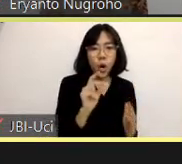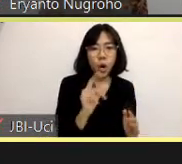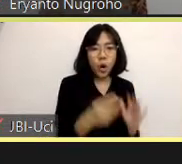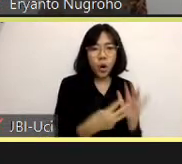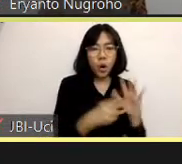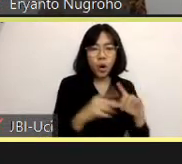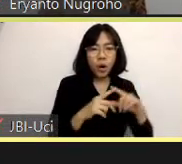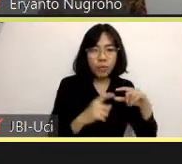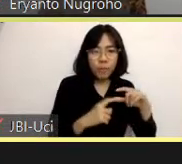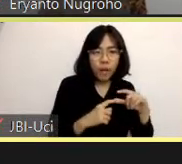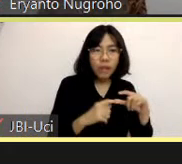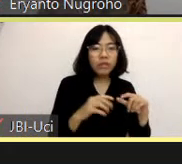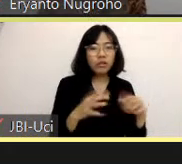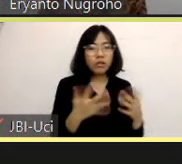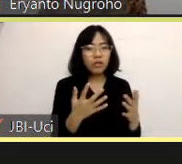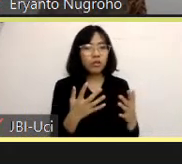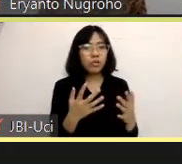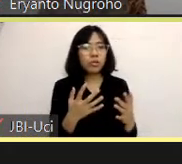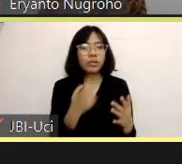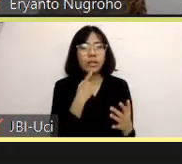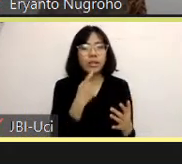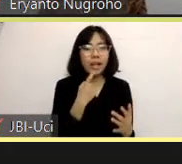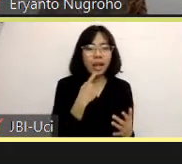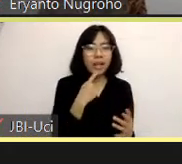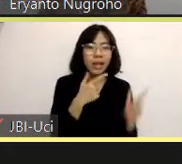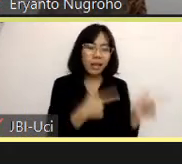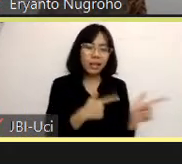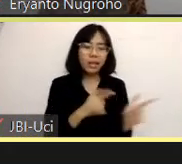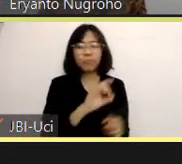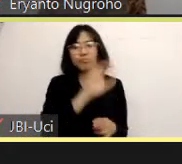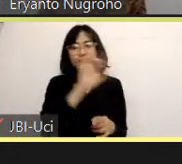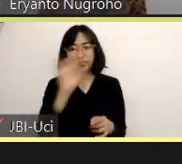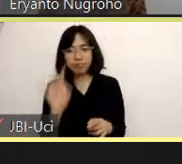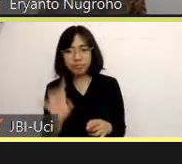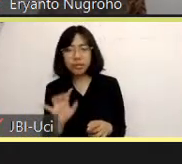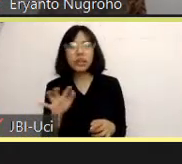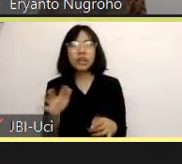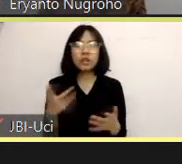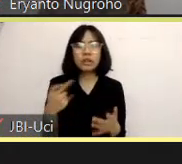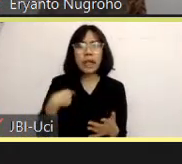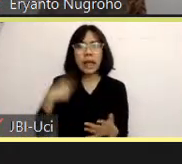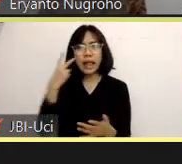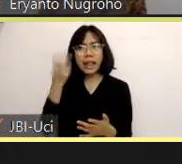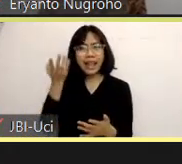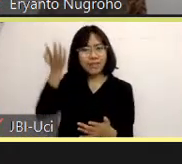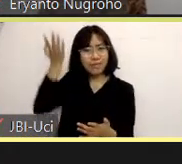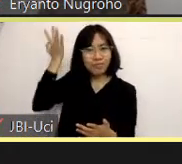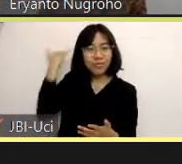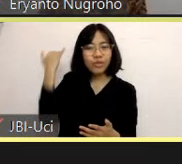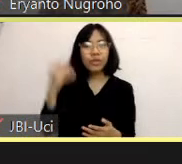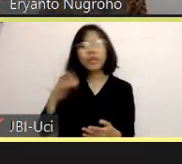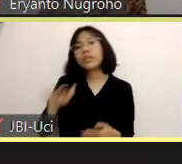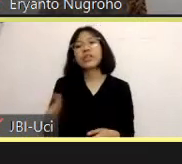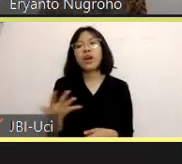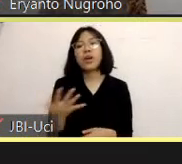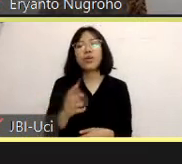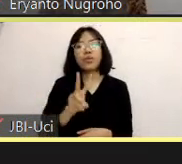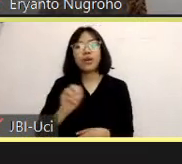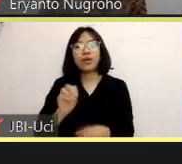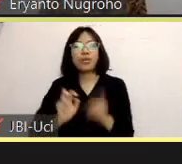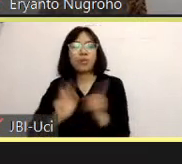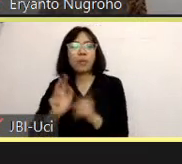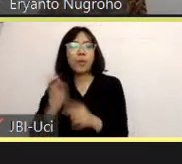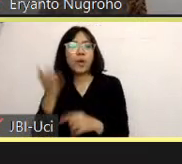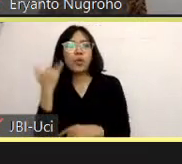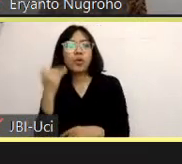tahun 2019, ada juga upaya dari pemerintah untuk menghidupkan kembali peran partisan